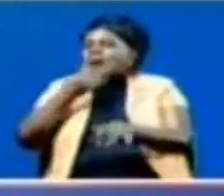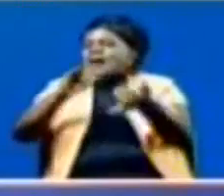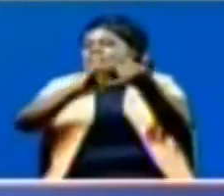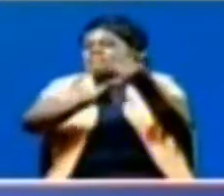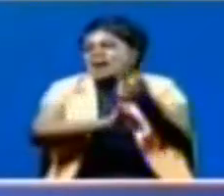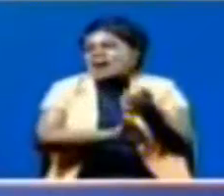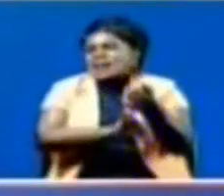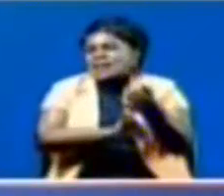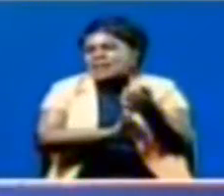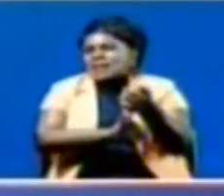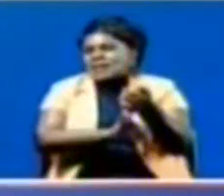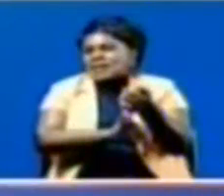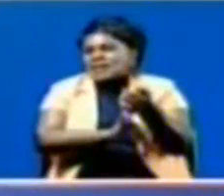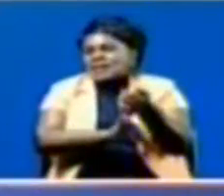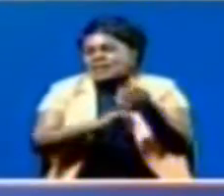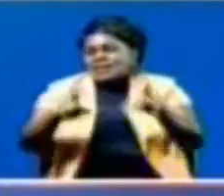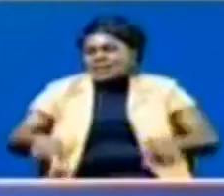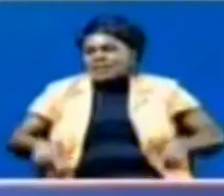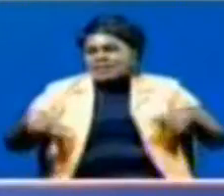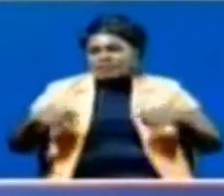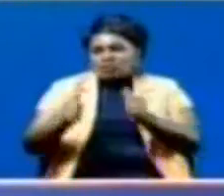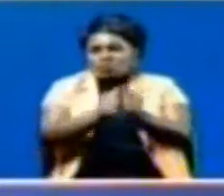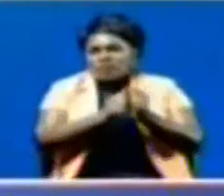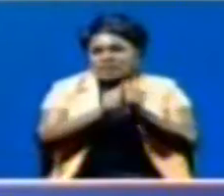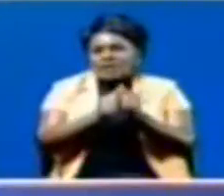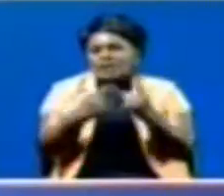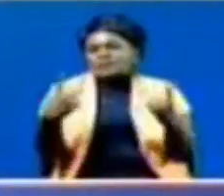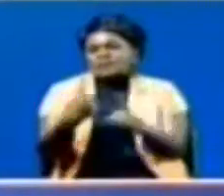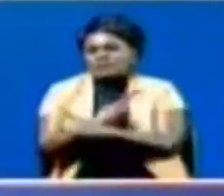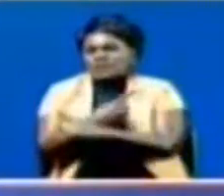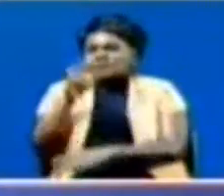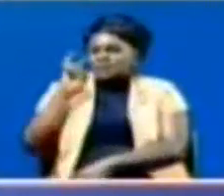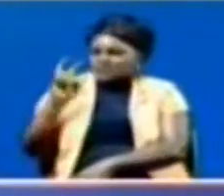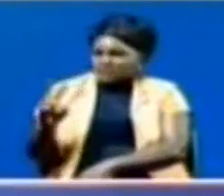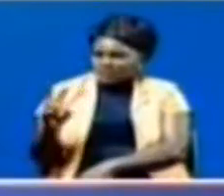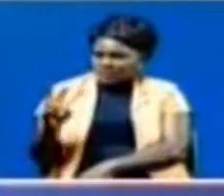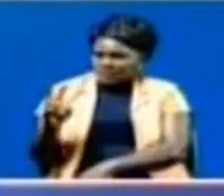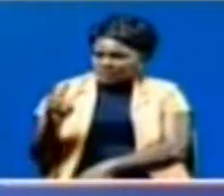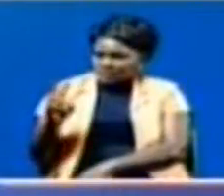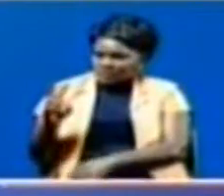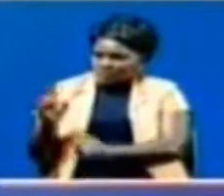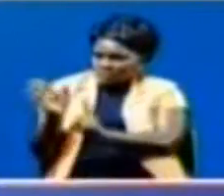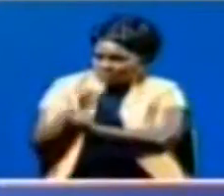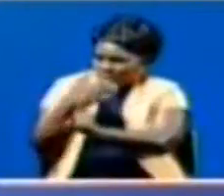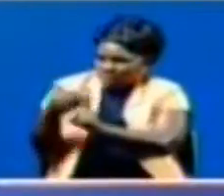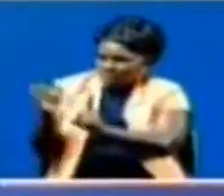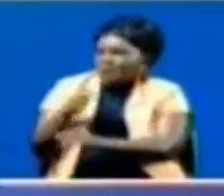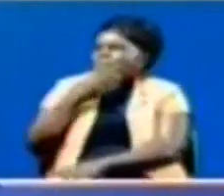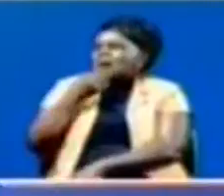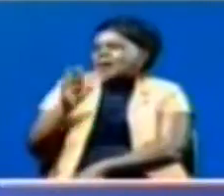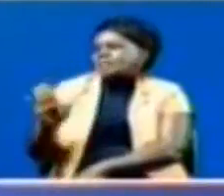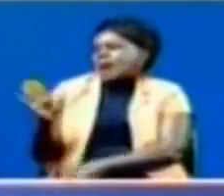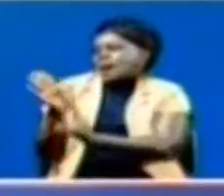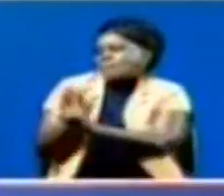na mwanamke anapoolewa anapakaa pamoja nyumbani hawa watu wawili ni tofauti. Angalia, kwenda kutafuta mke kuoa ni jukumu la mwanamume akakwenda